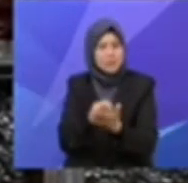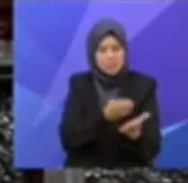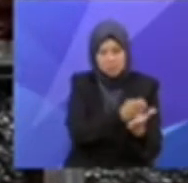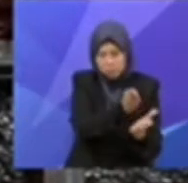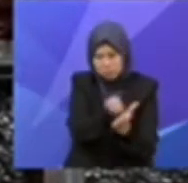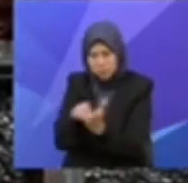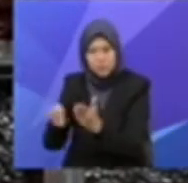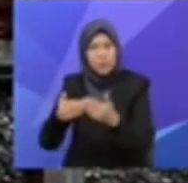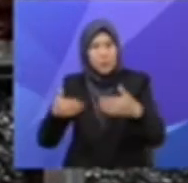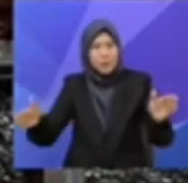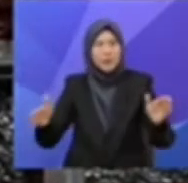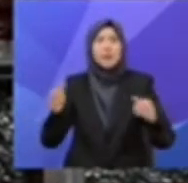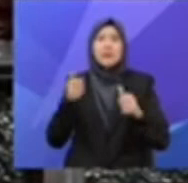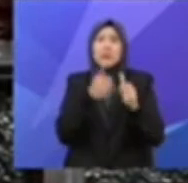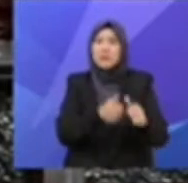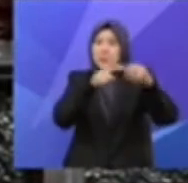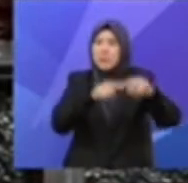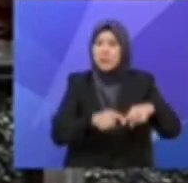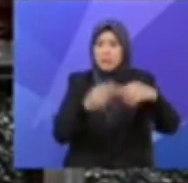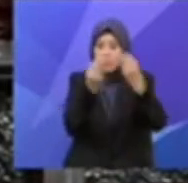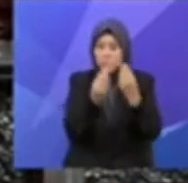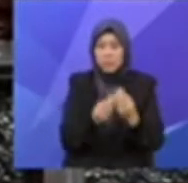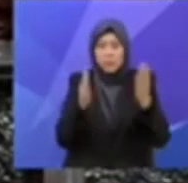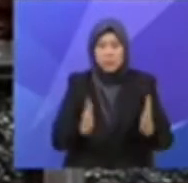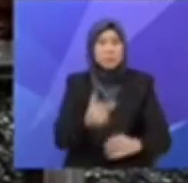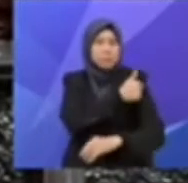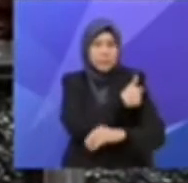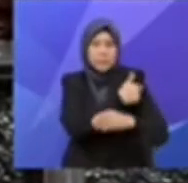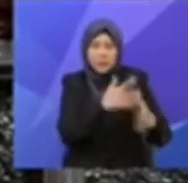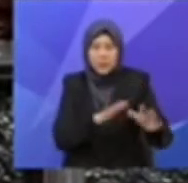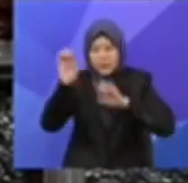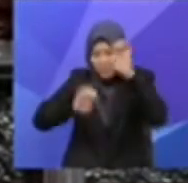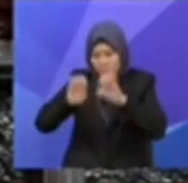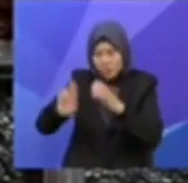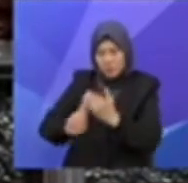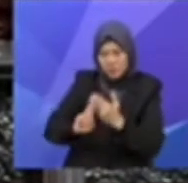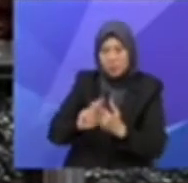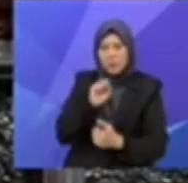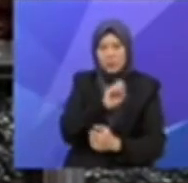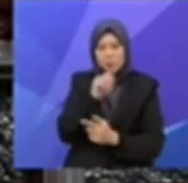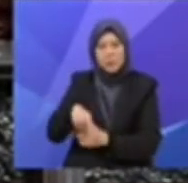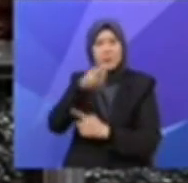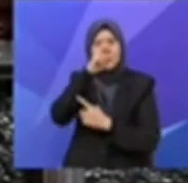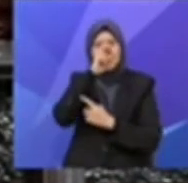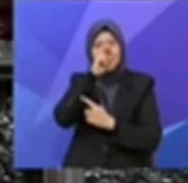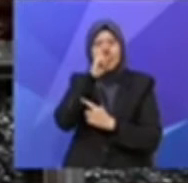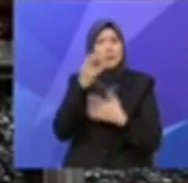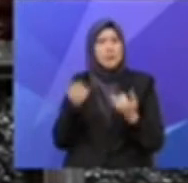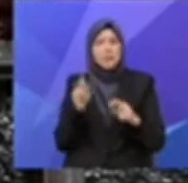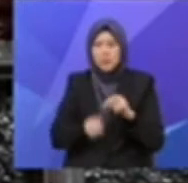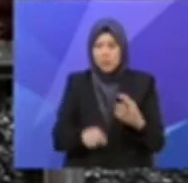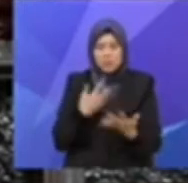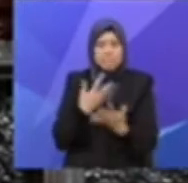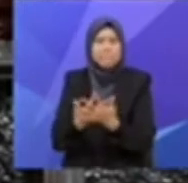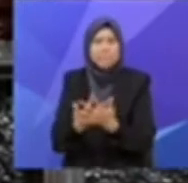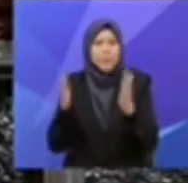berasaskan kepada angka yang divaksinasi penilaian risiko e-shop ketat tak boleh lagi kurung